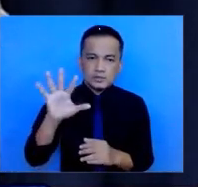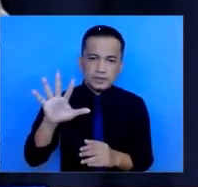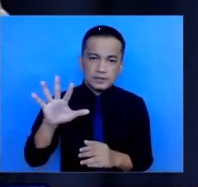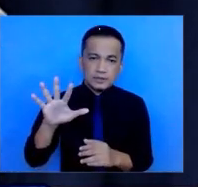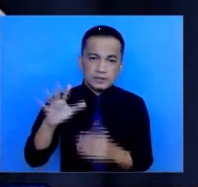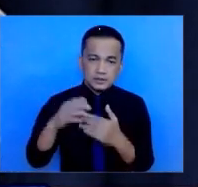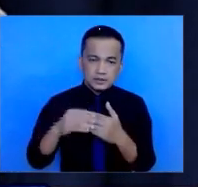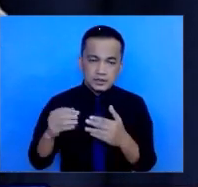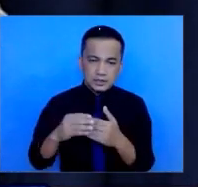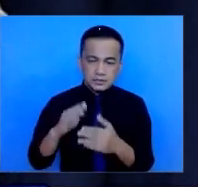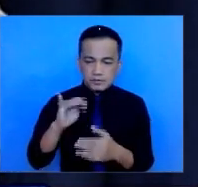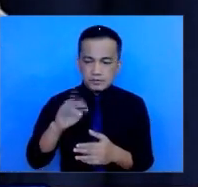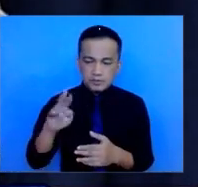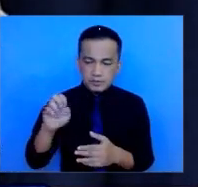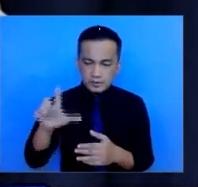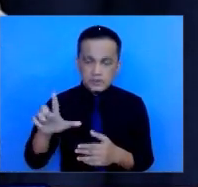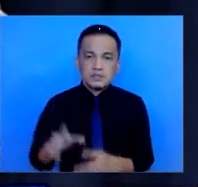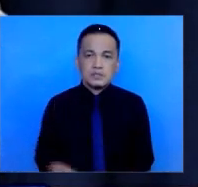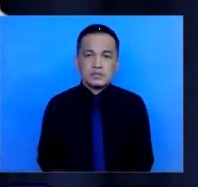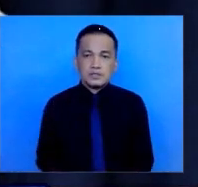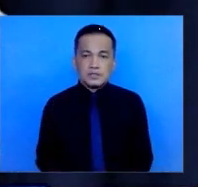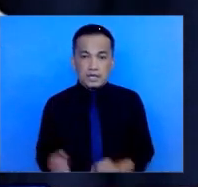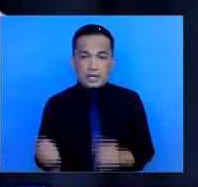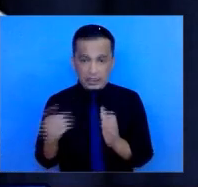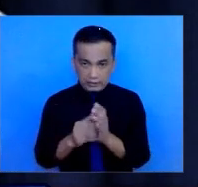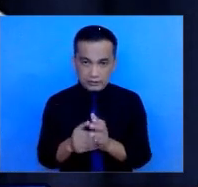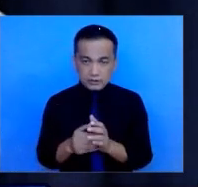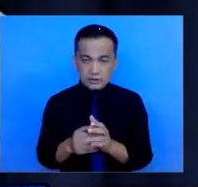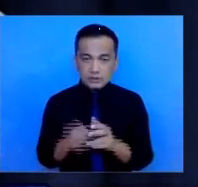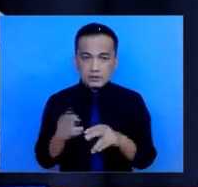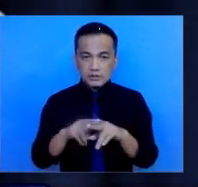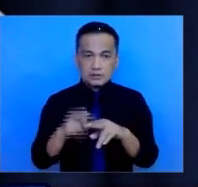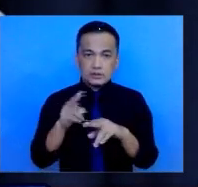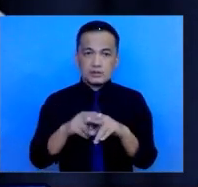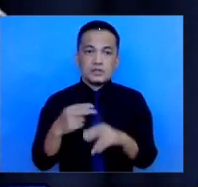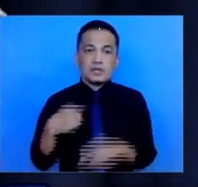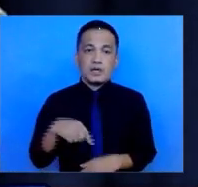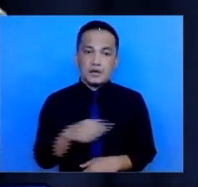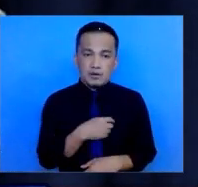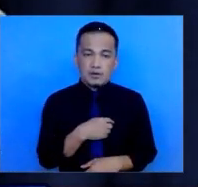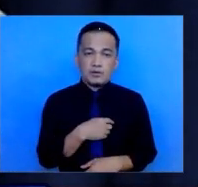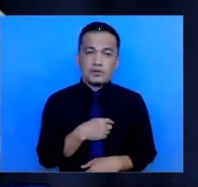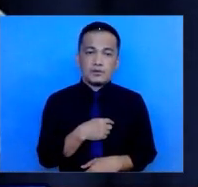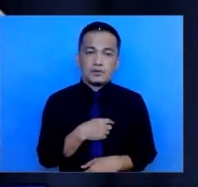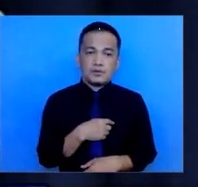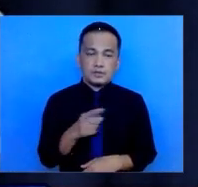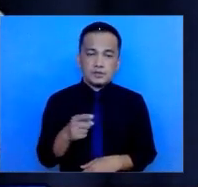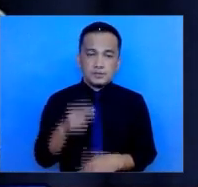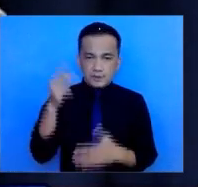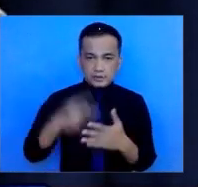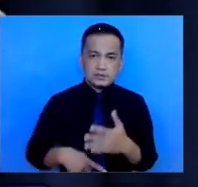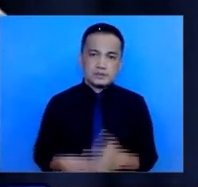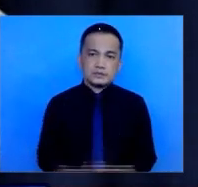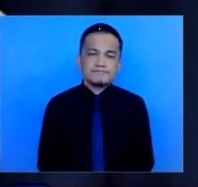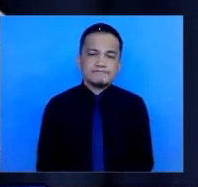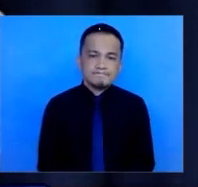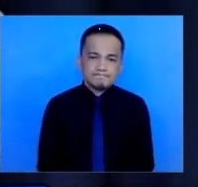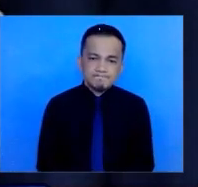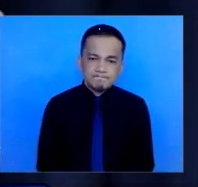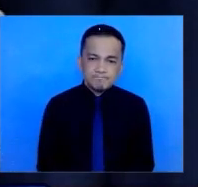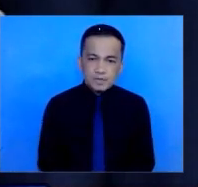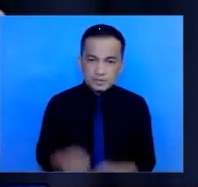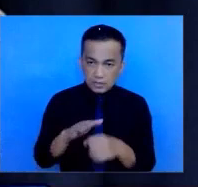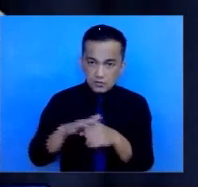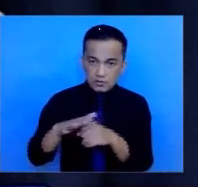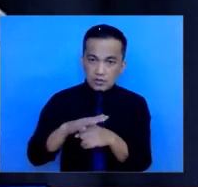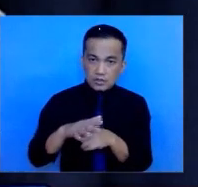barrel, which will again increase our pump prices on a local level, and